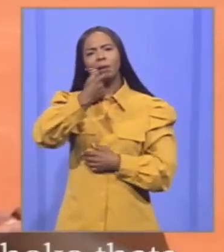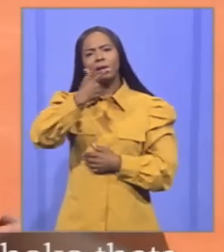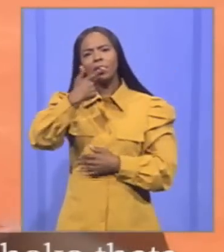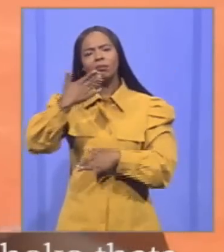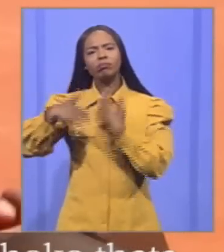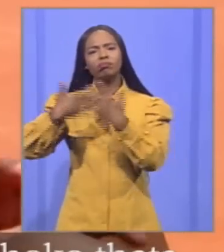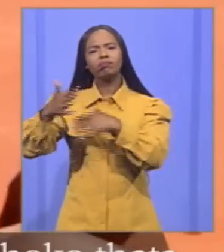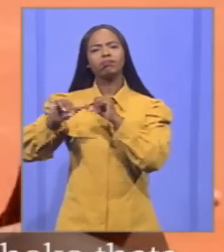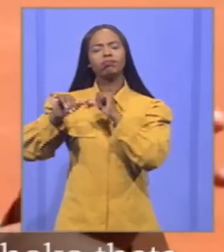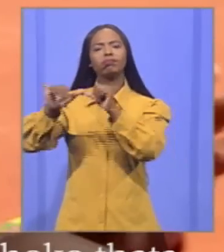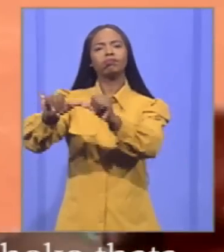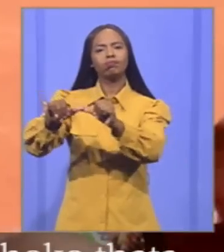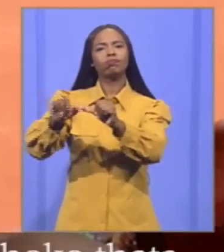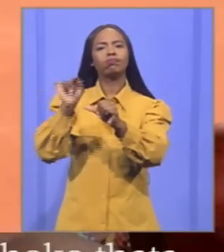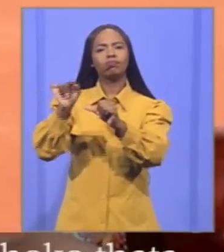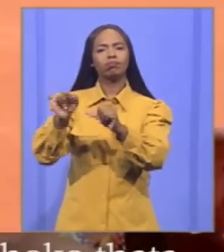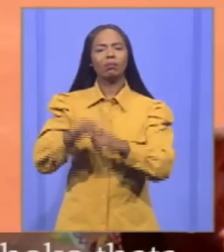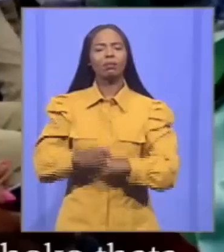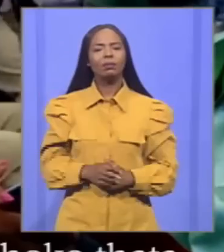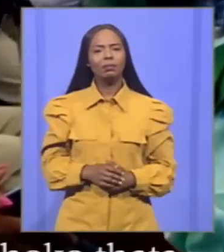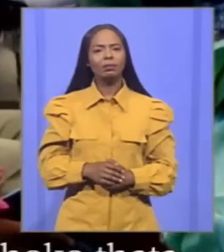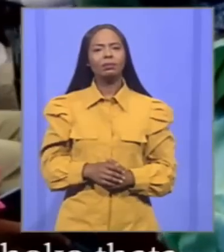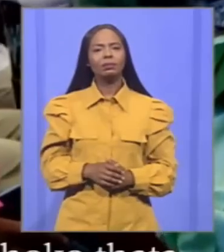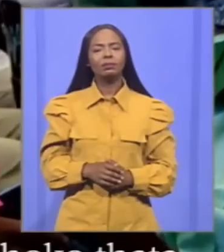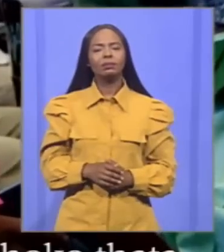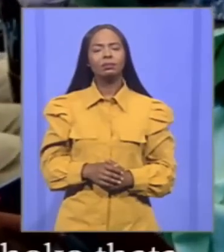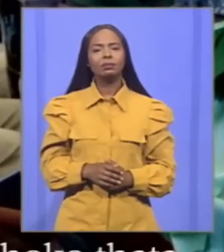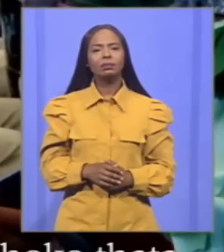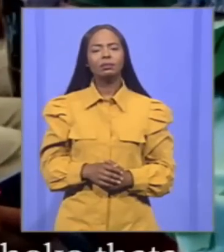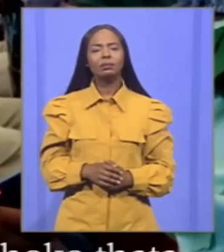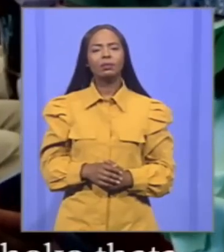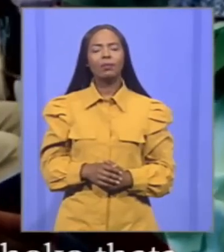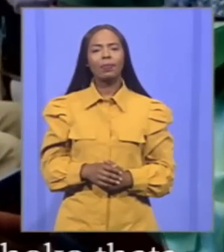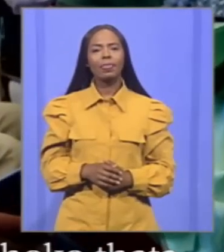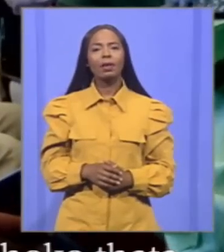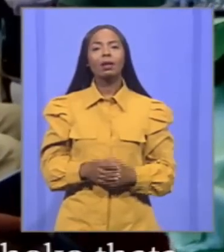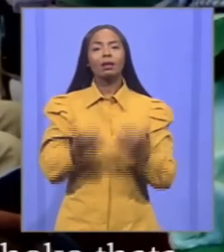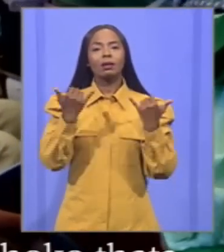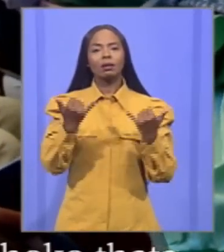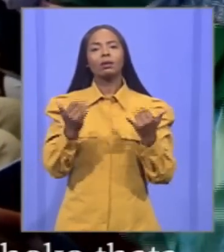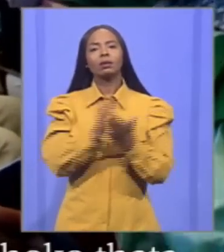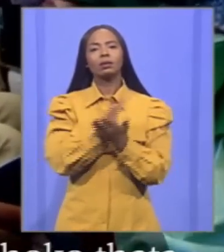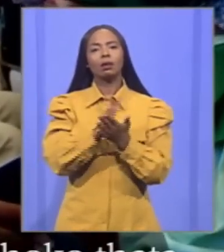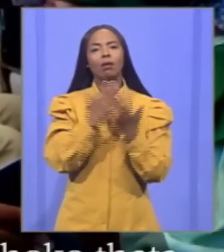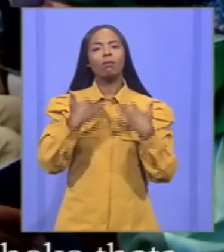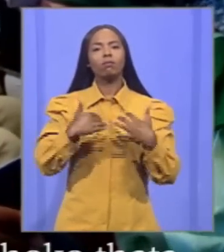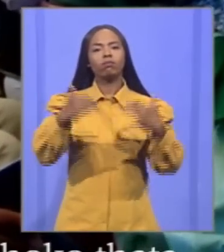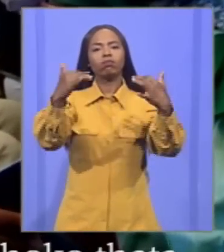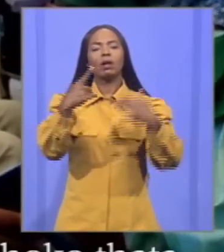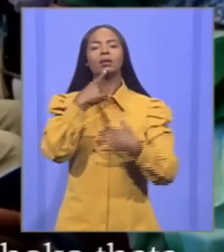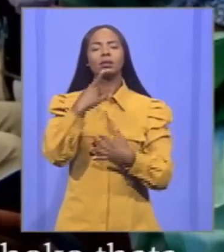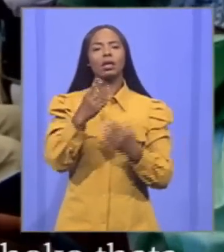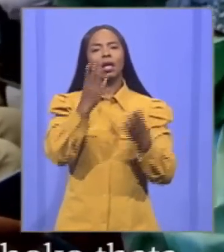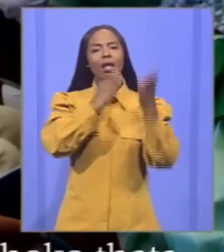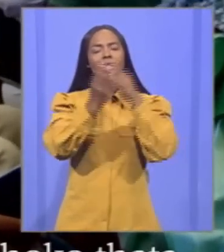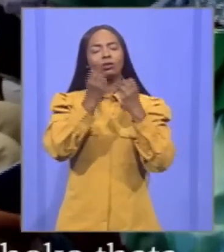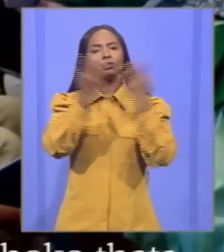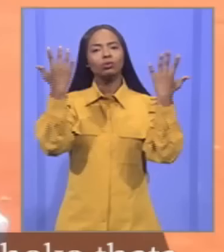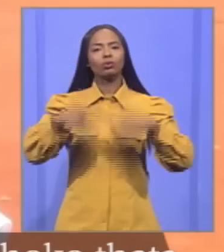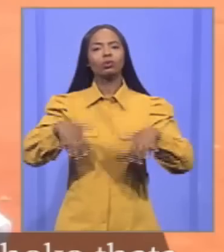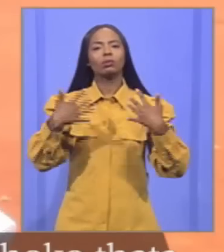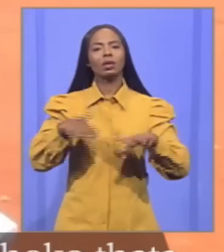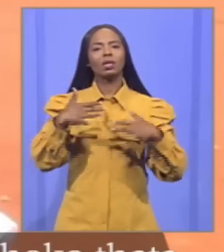ya TB treatment. Go sa le jwalo ba bileng teng ketsahalong ena ba re ba ithutile haholo ka